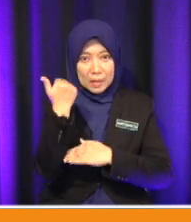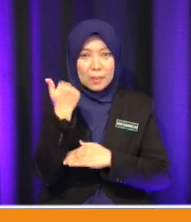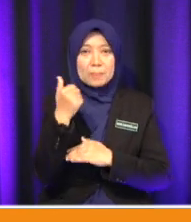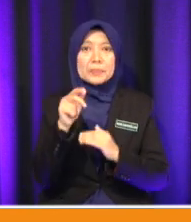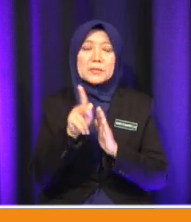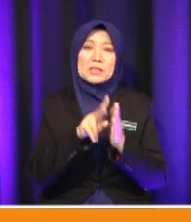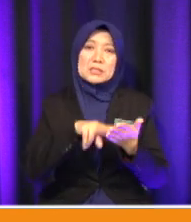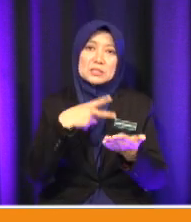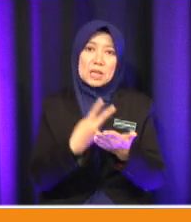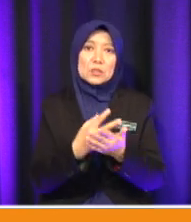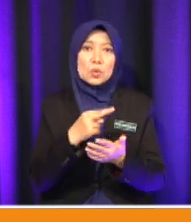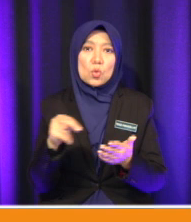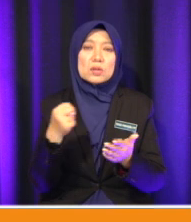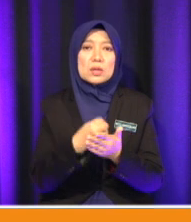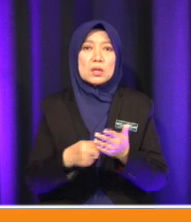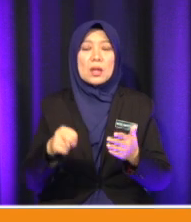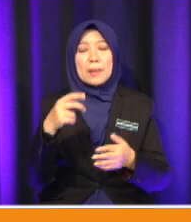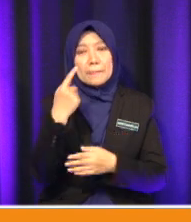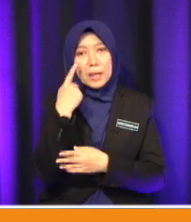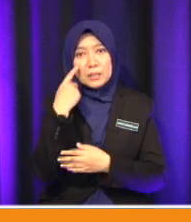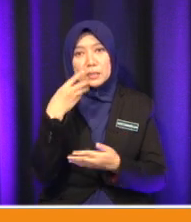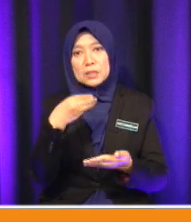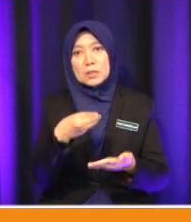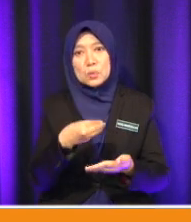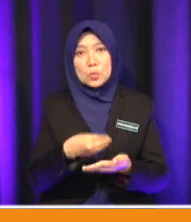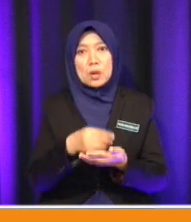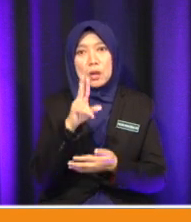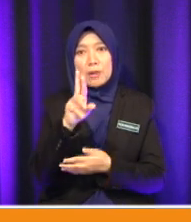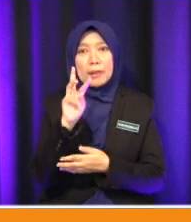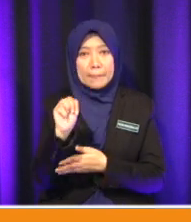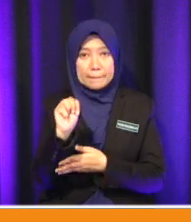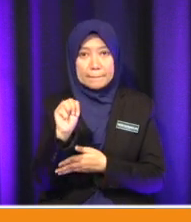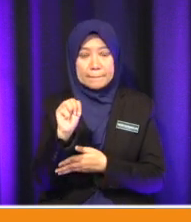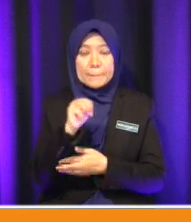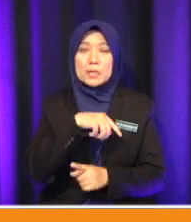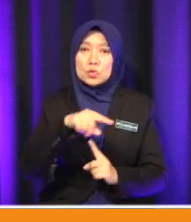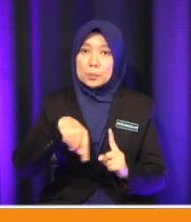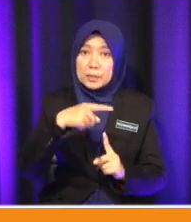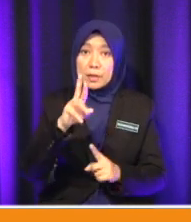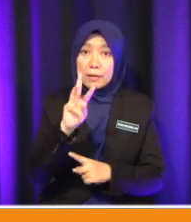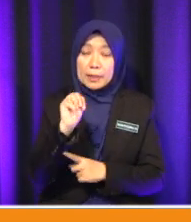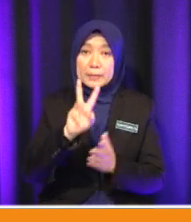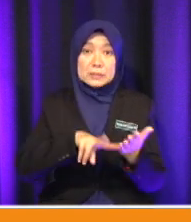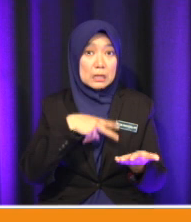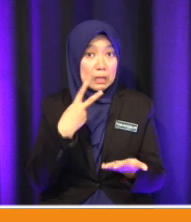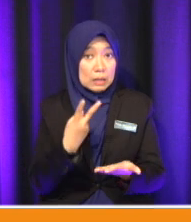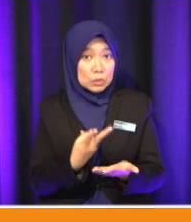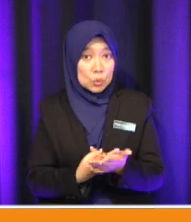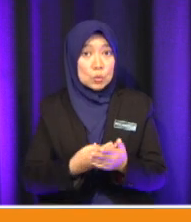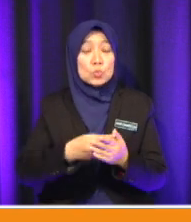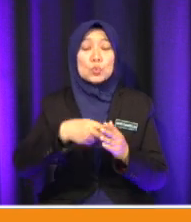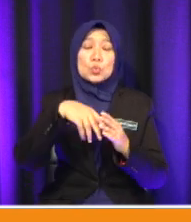kejatuhan nilai material apabila mata uang RM kita jatuh nilai